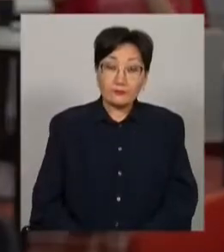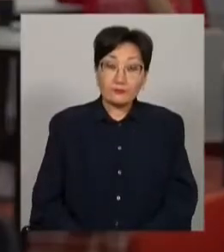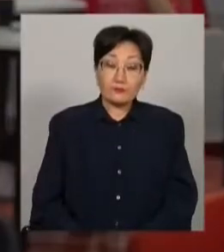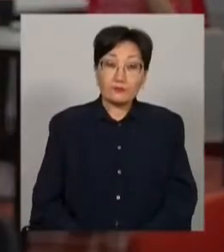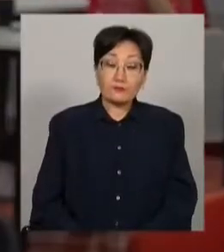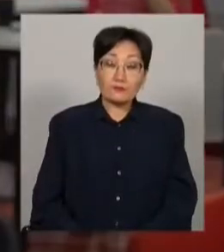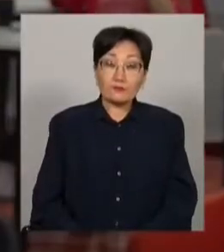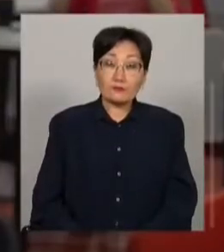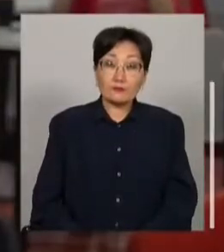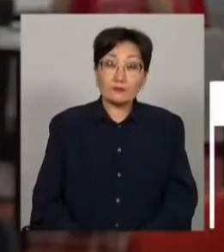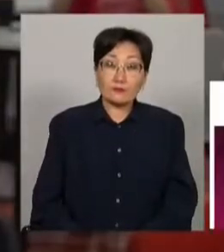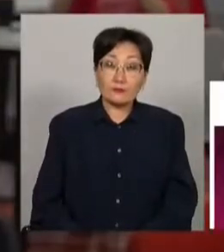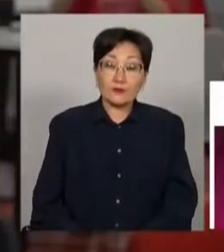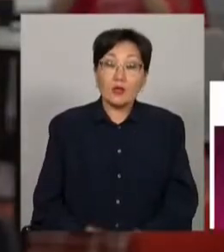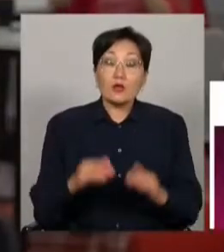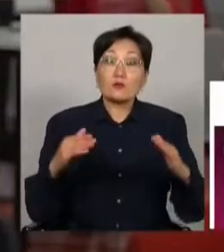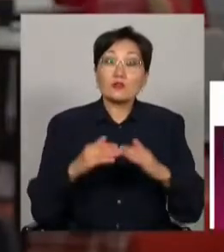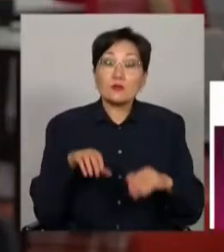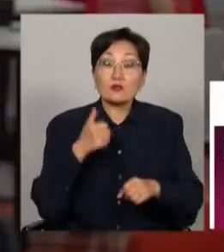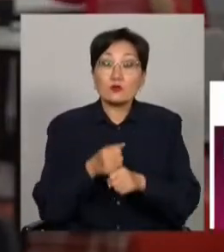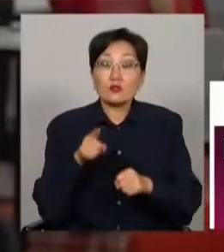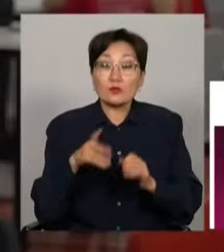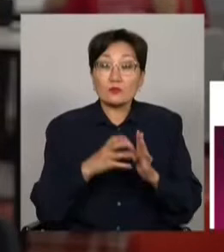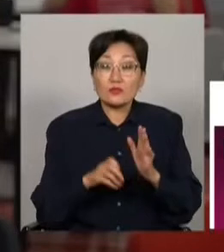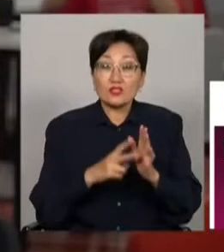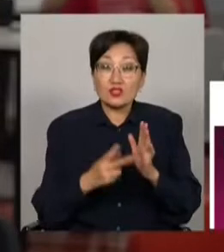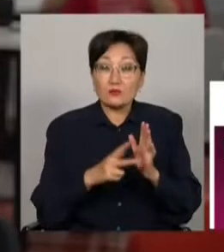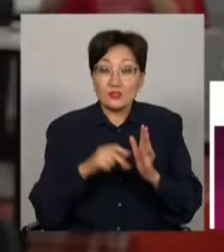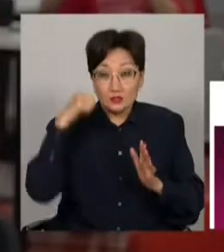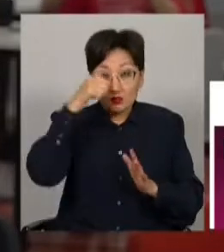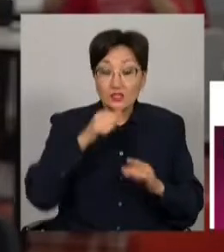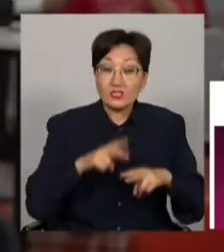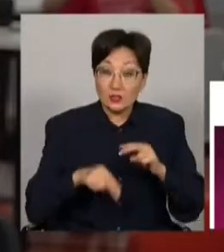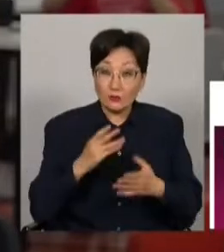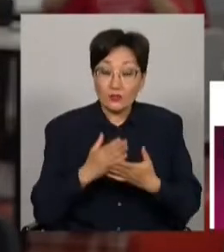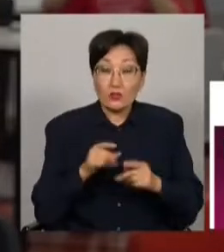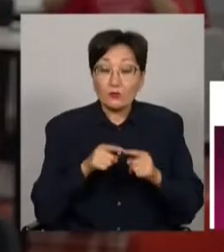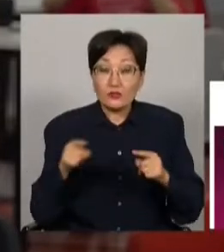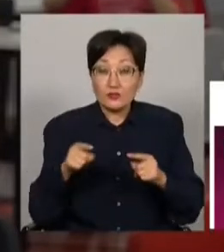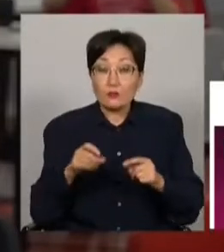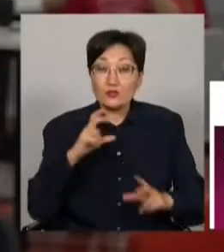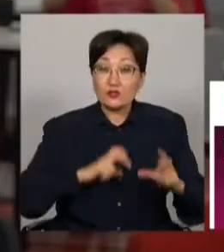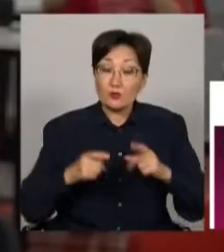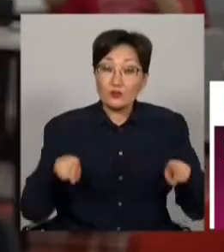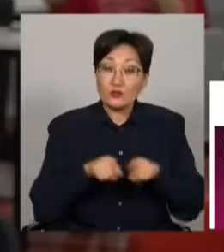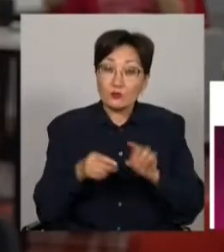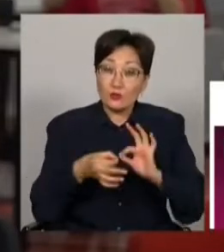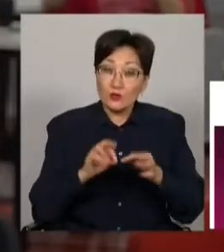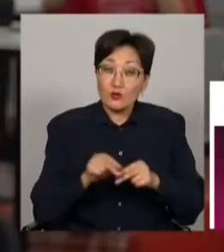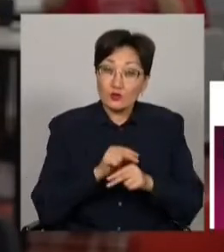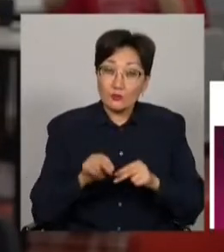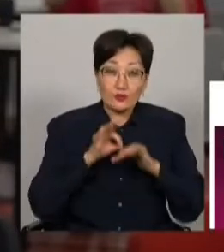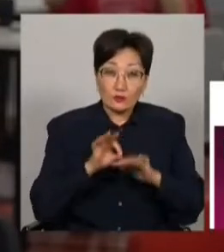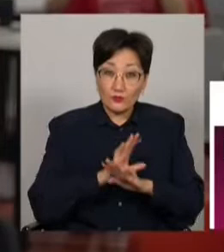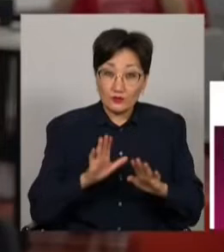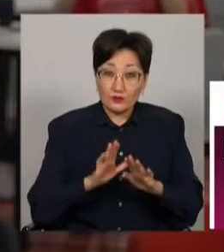построено в 1978 году. Ғимарат негізі 1978 жылы салынған. Содан бері университетте бұндай күрделі құрылыс жүрген